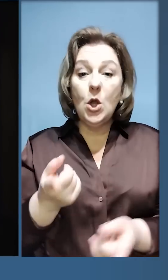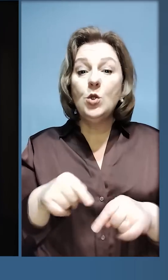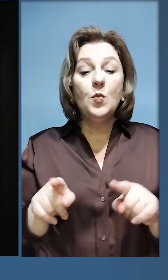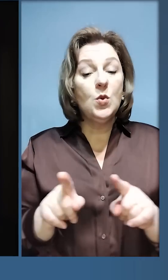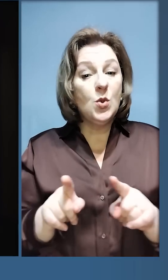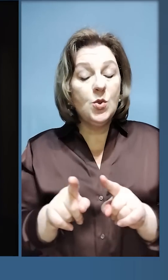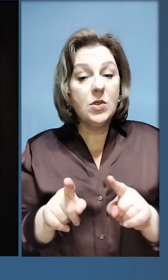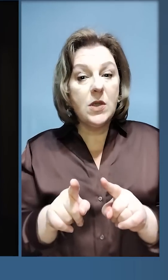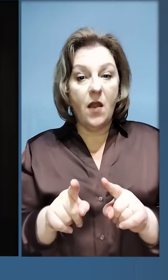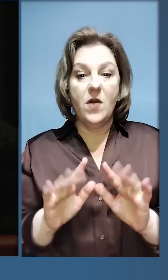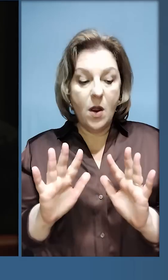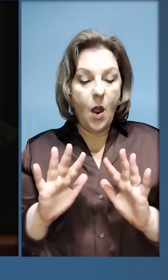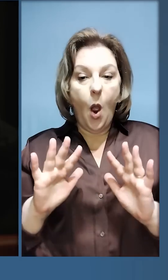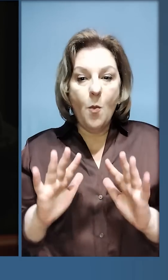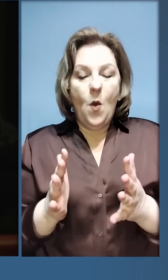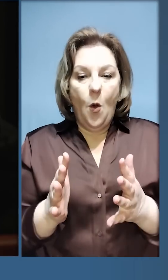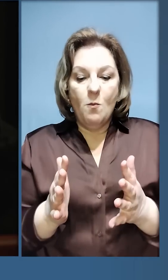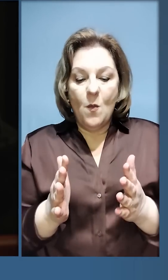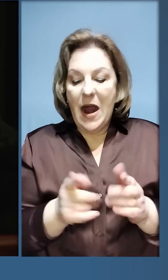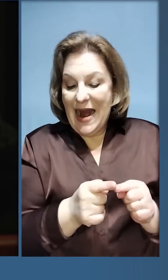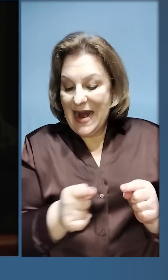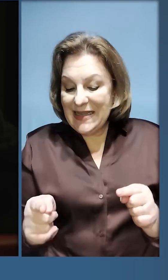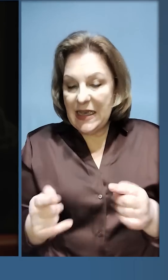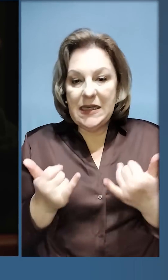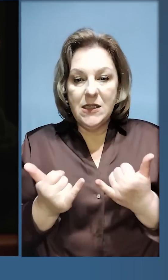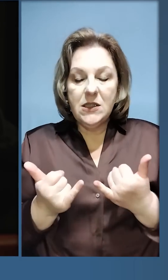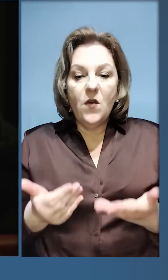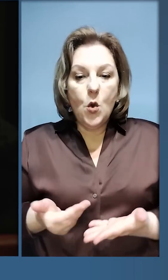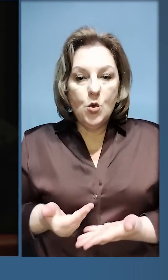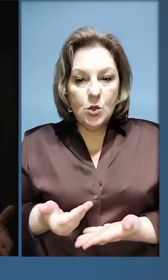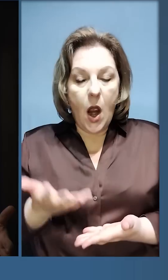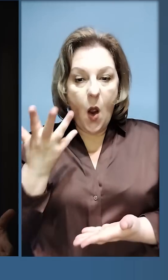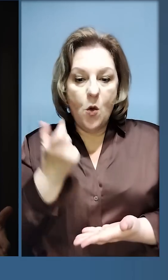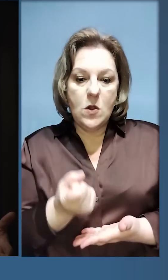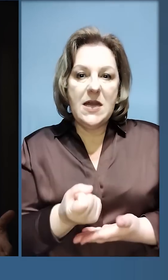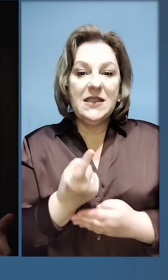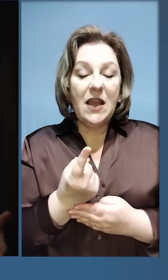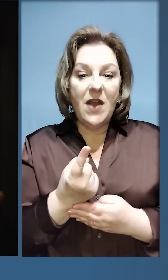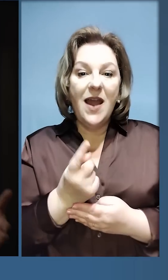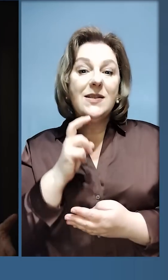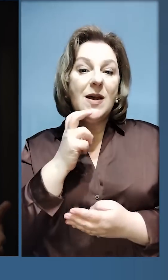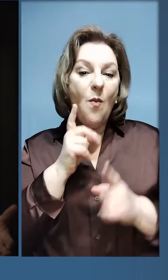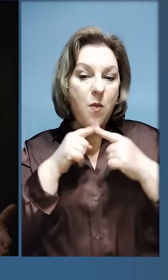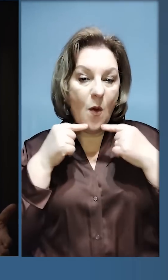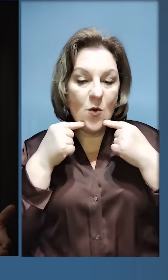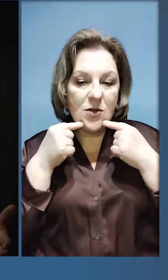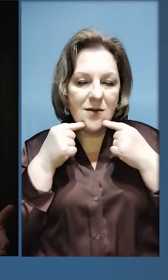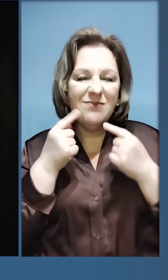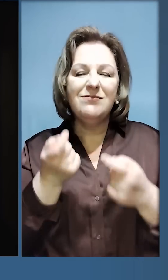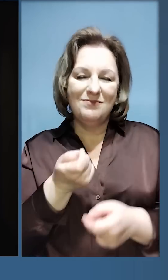вдячний. Тому що моментів в сьогоднішньому житті, коли з'являється